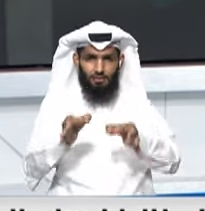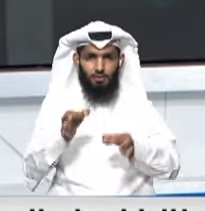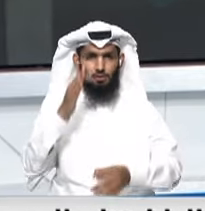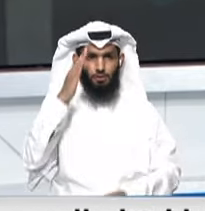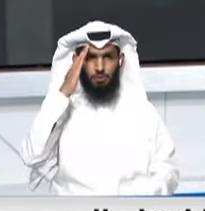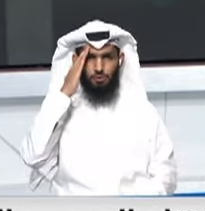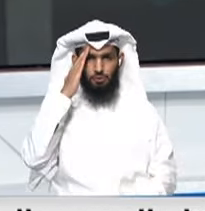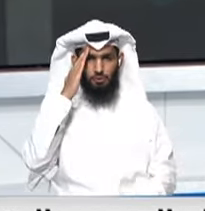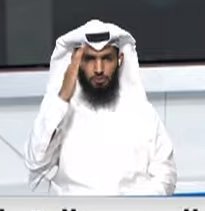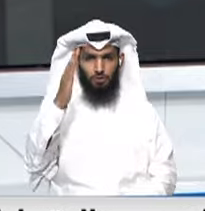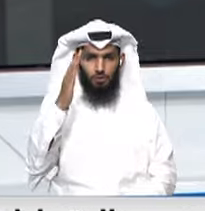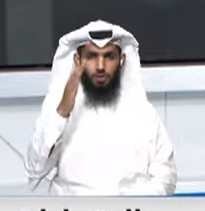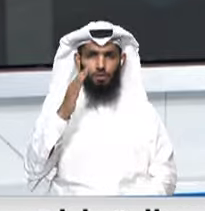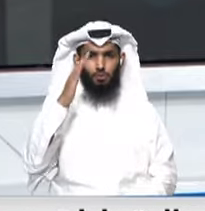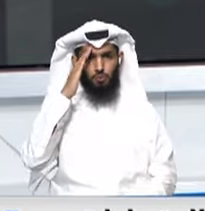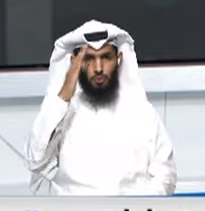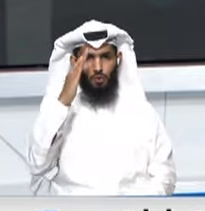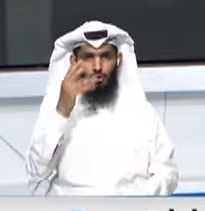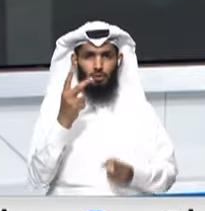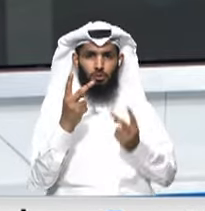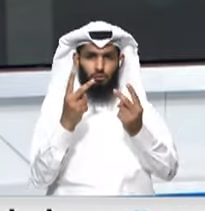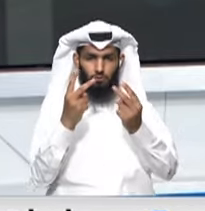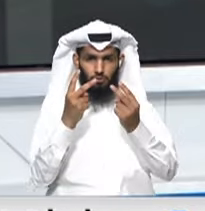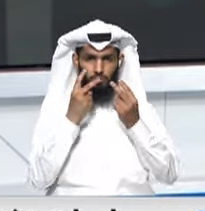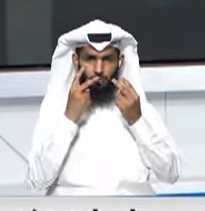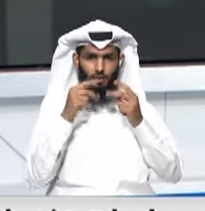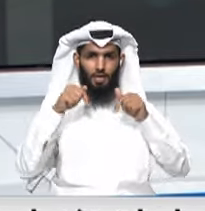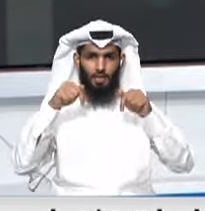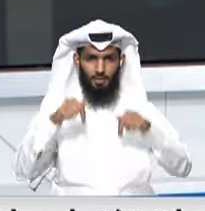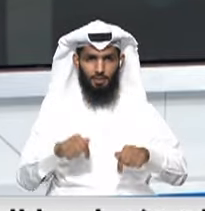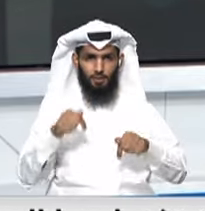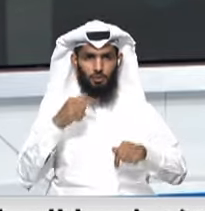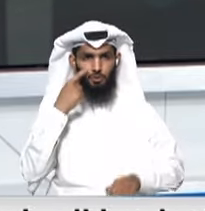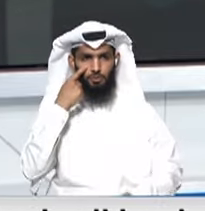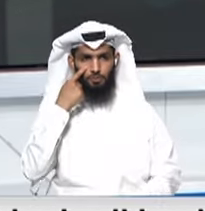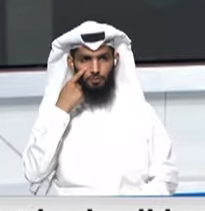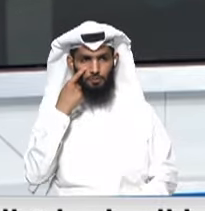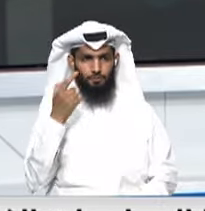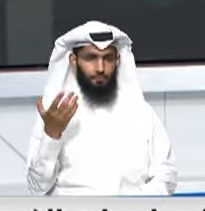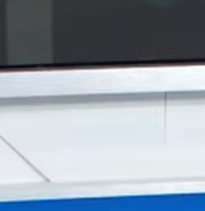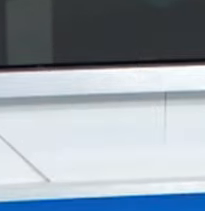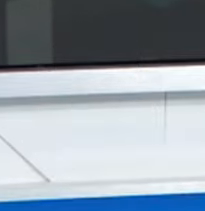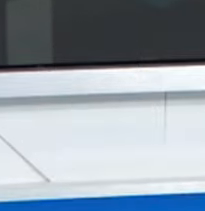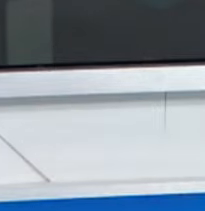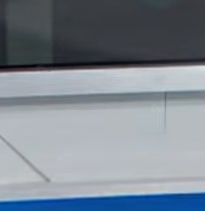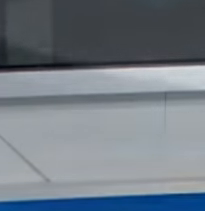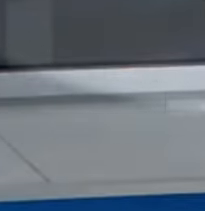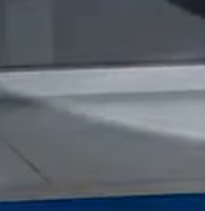تنتهي نشرتنا الجوية، شكرا على حسن المتابعة، والآن ننتقل إلى الزملاء في الاستديو.